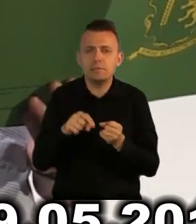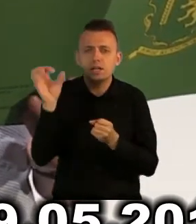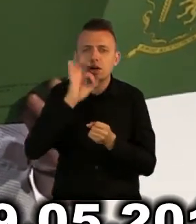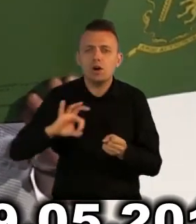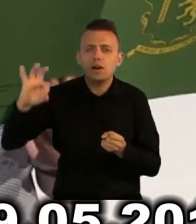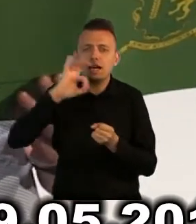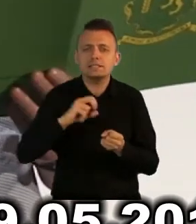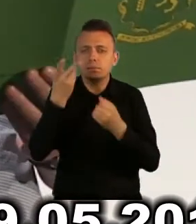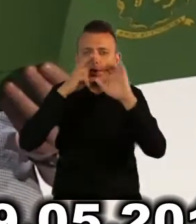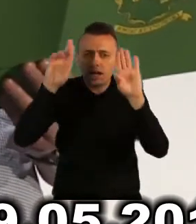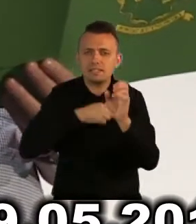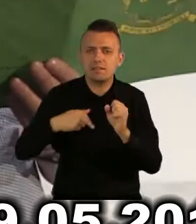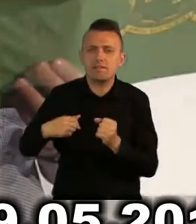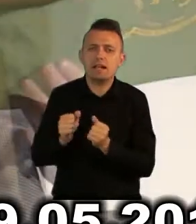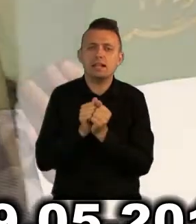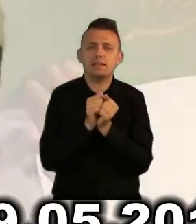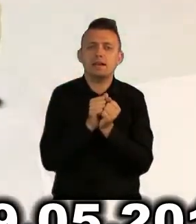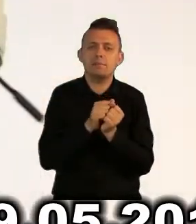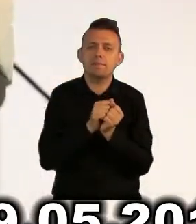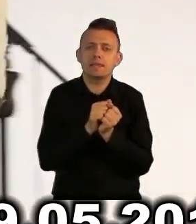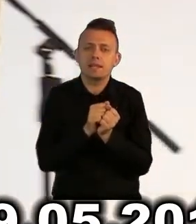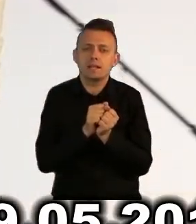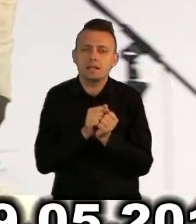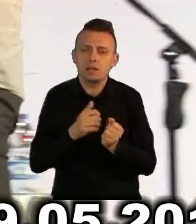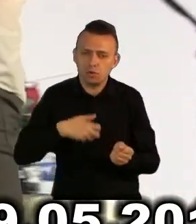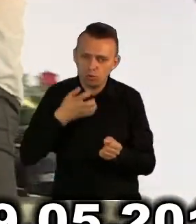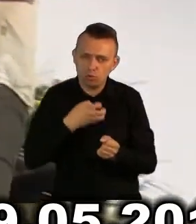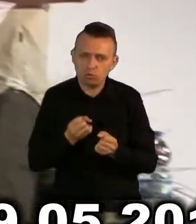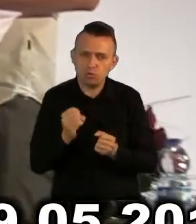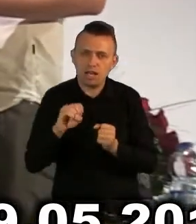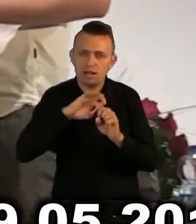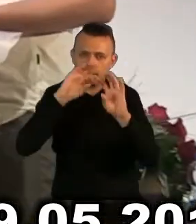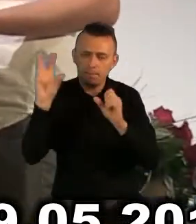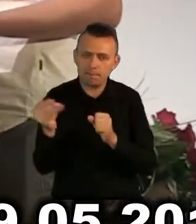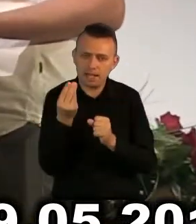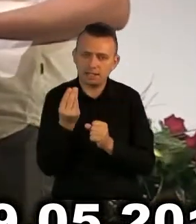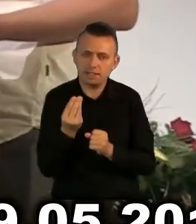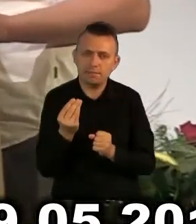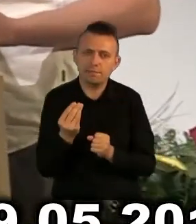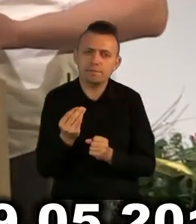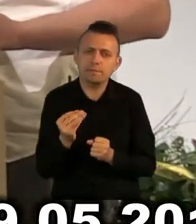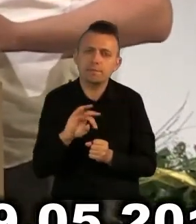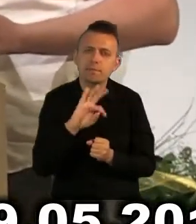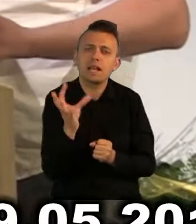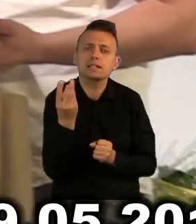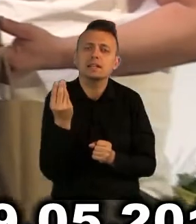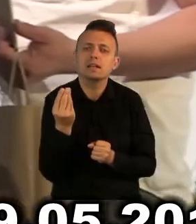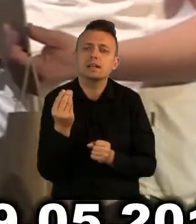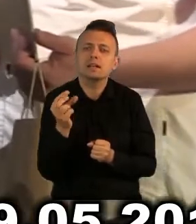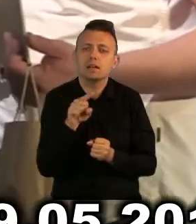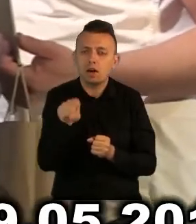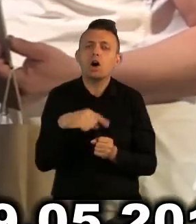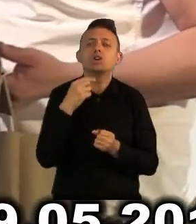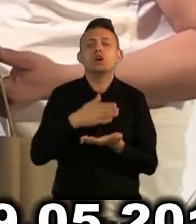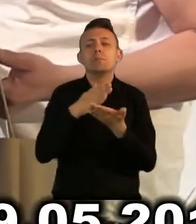w nas wrażliwości na piękno muzyki. Grzegorz nam też pomaga w wielu sytuacjach i też, jak Państwo słyszeliście,